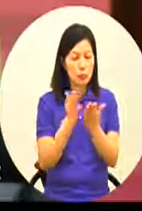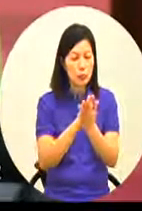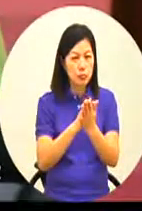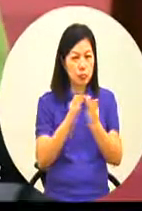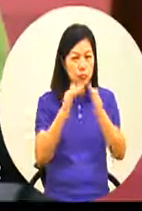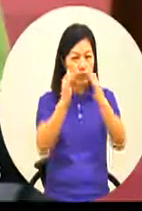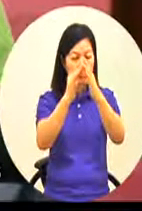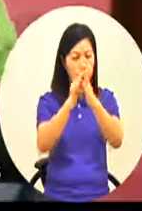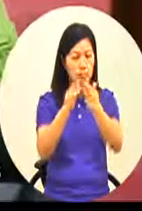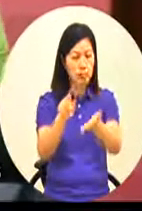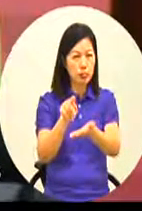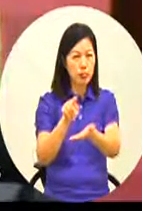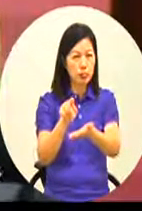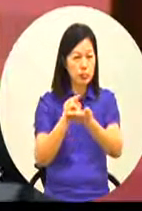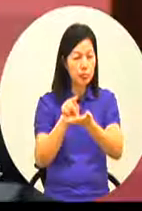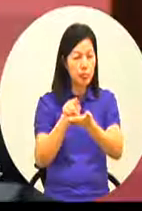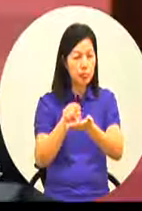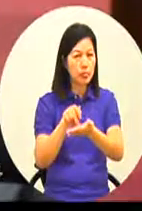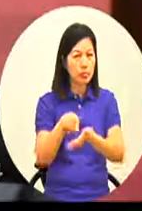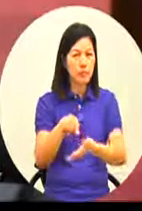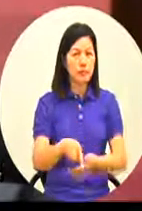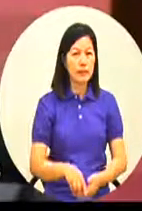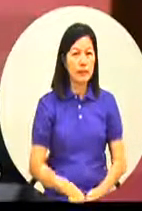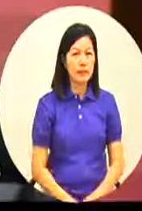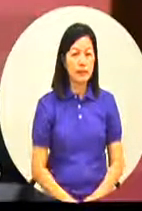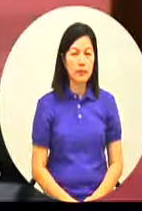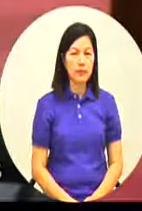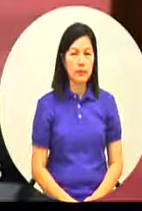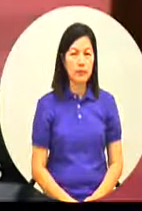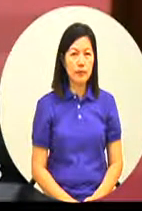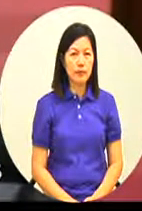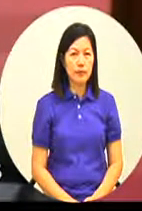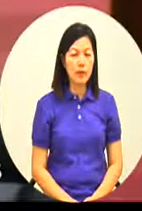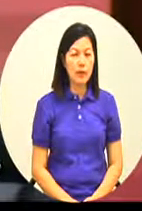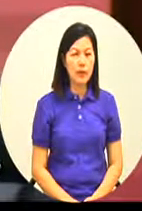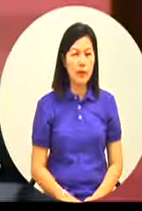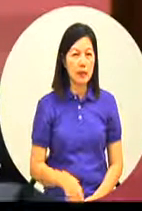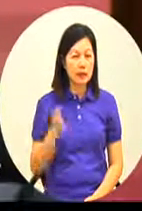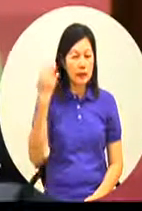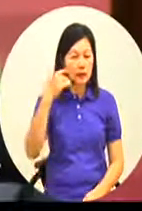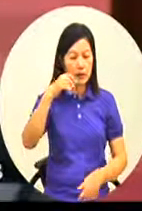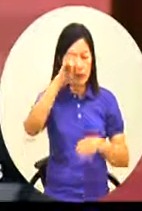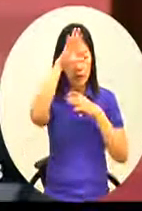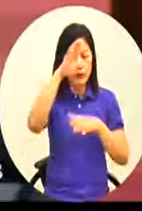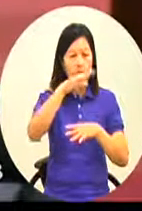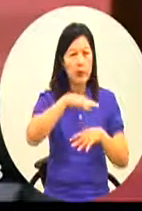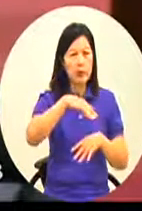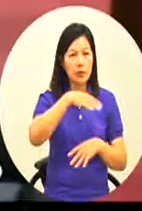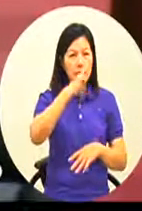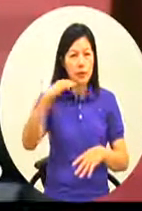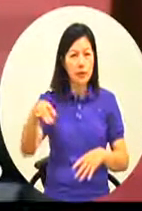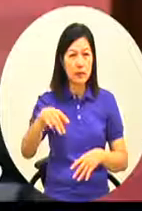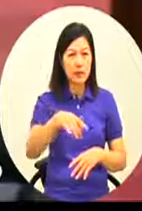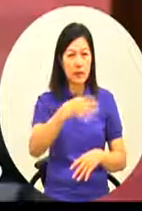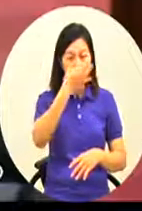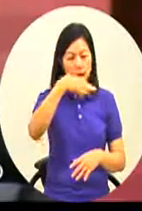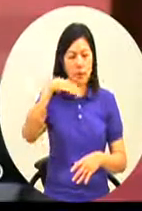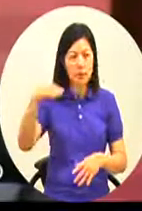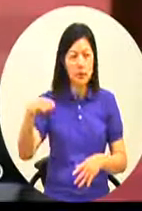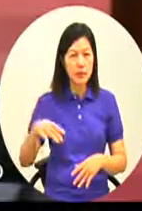认定吼，就是讲因在变更多几个，迄阵徐志杰当洪山市长的时候呢吼，这个案伫多几个同嘛检讨